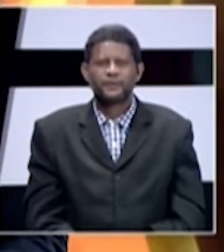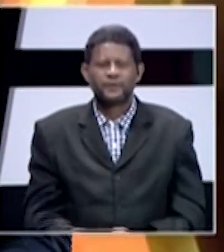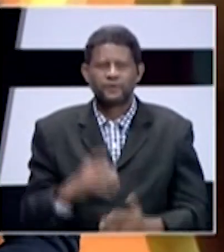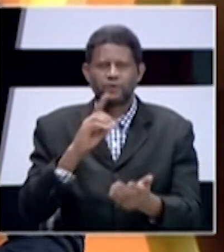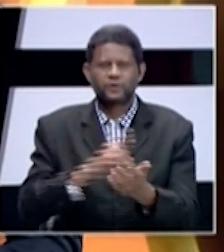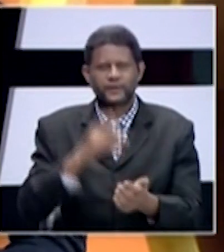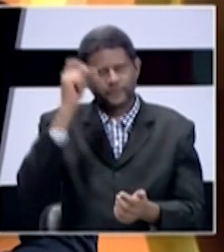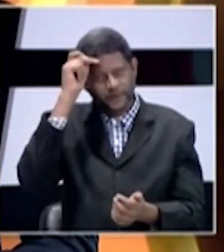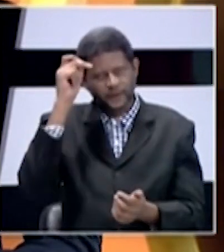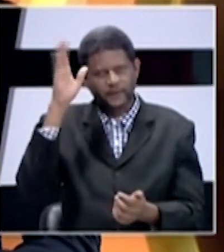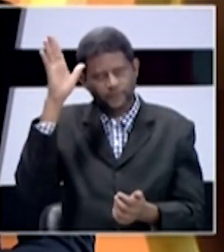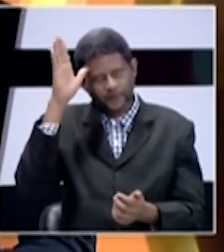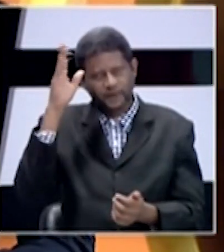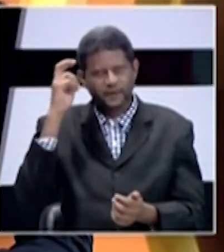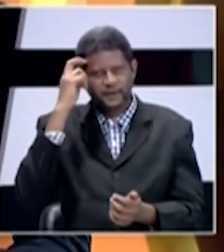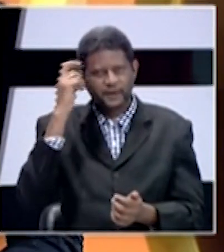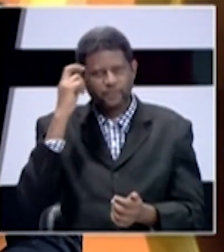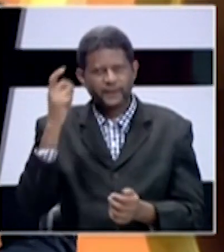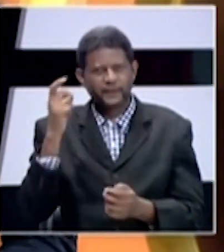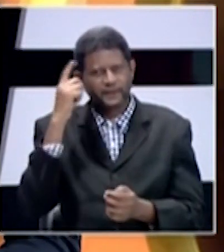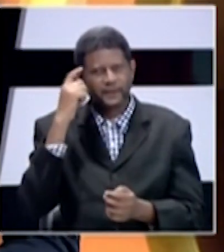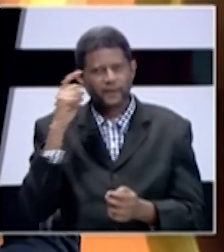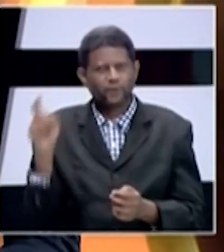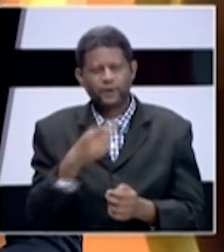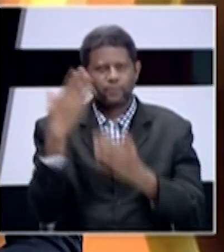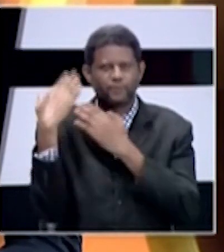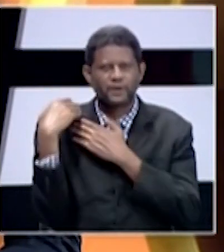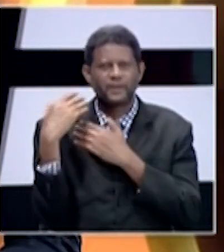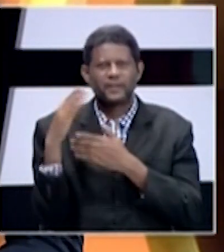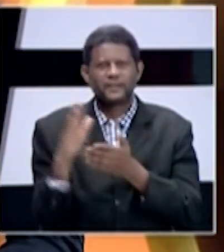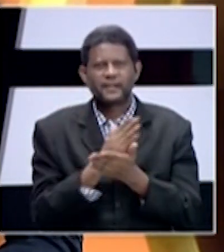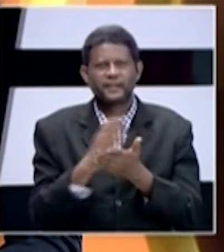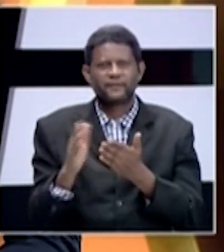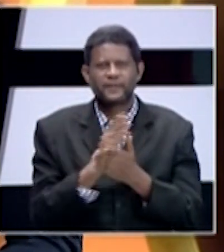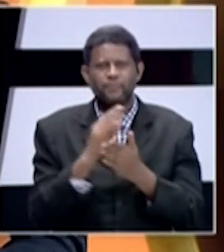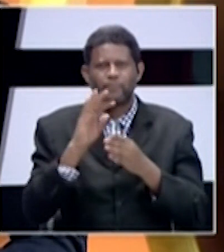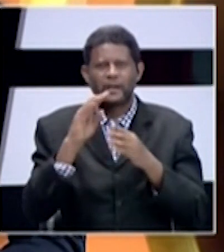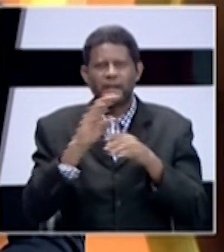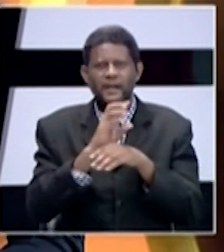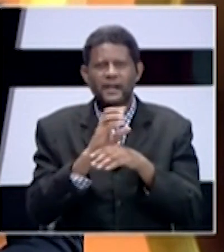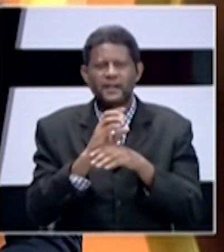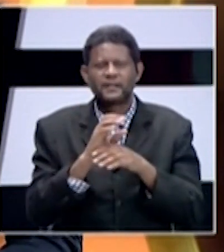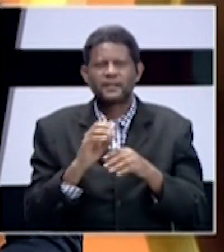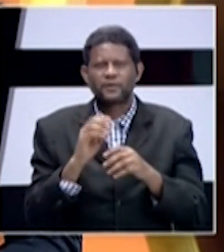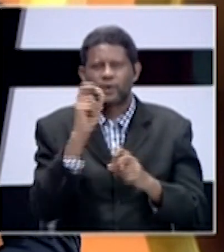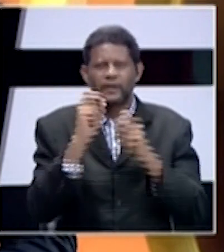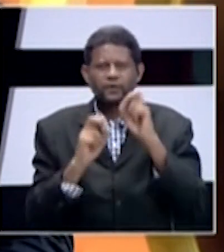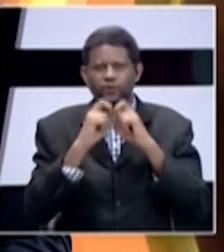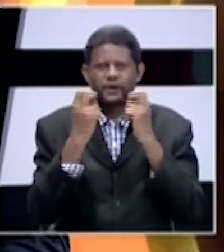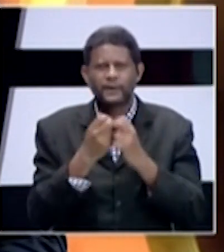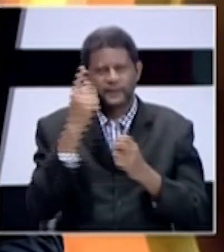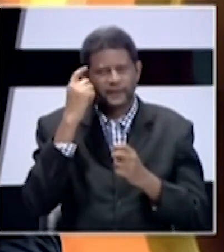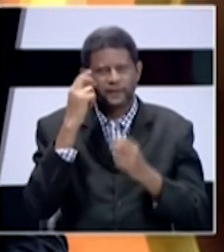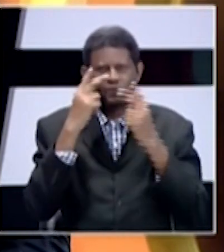ዶክተር ደብረፅዮን ገብረ ሚካኤል ርእሰ ምሕዳር ትግራይ ኮይኖም ብምሻሞም ነጠፍቲ ማሕበራዊ ሚድያን ተናሓናሕቲ ውድባት